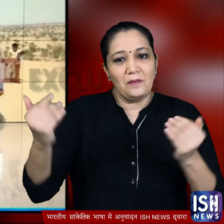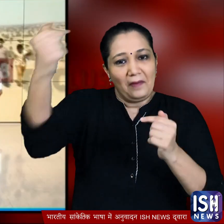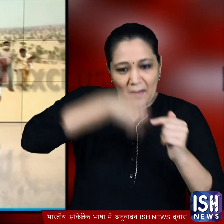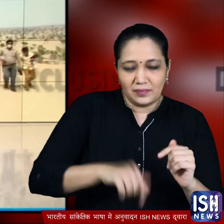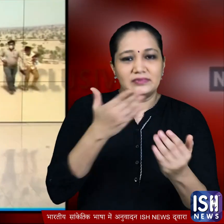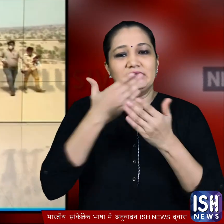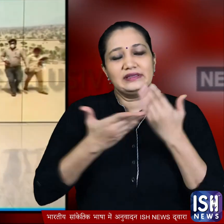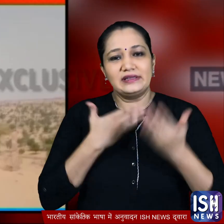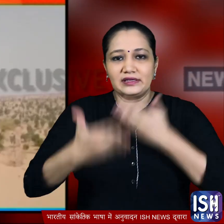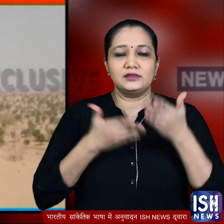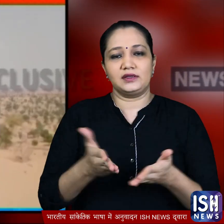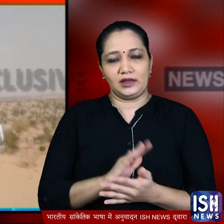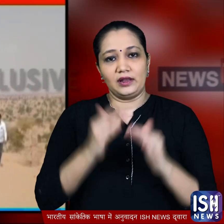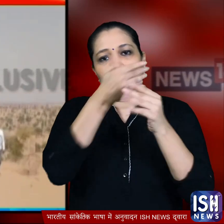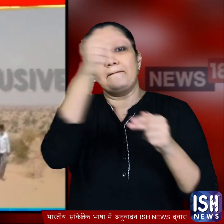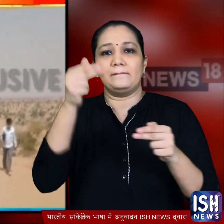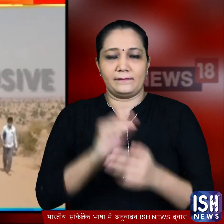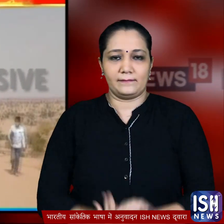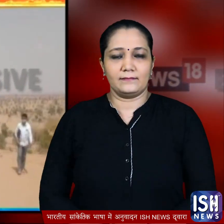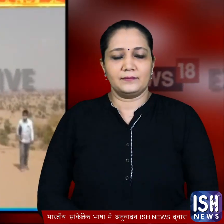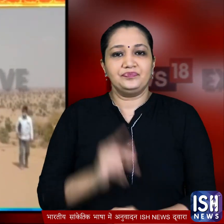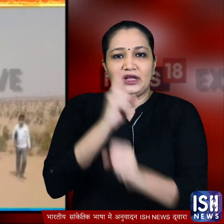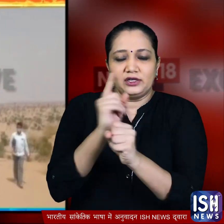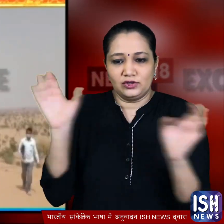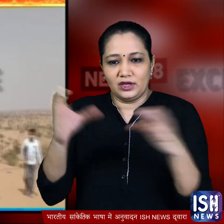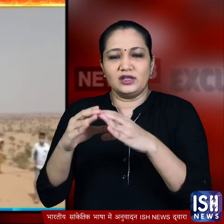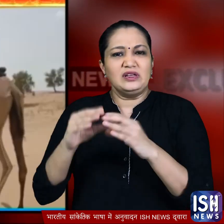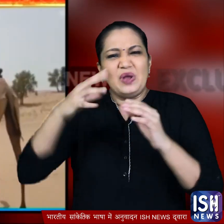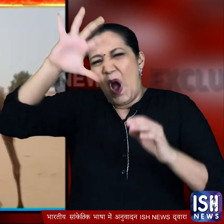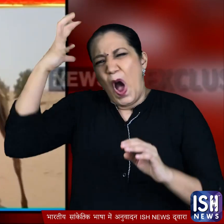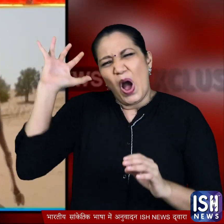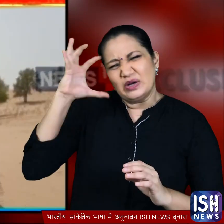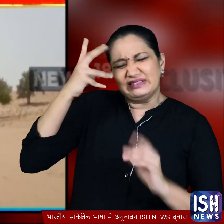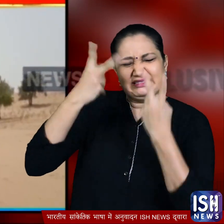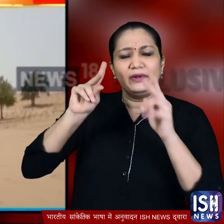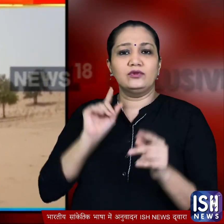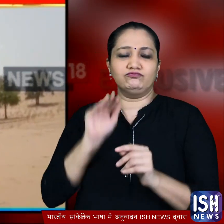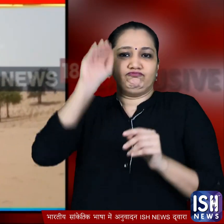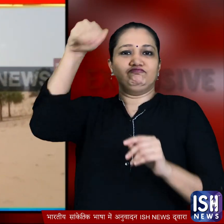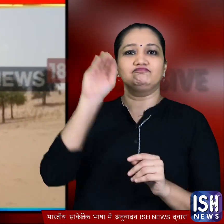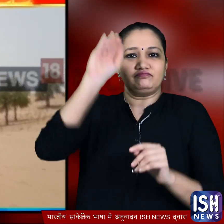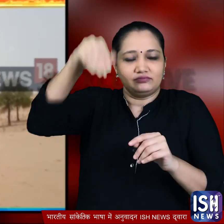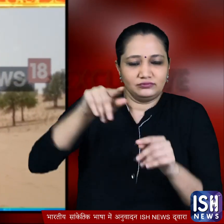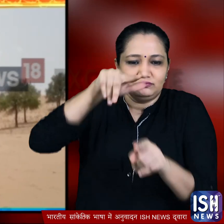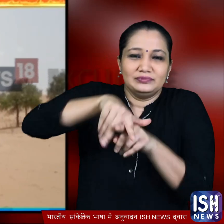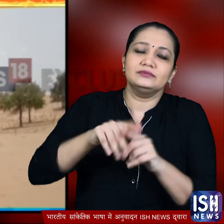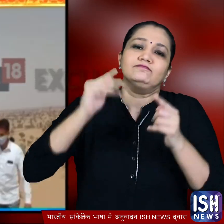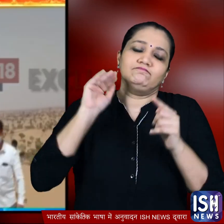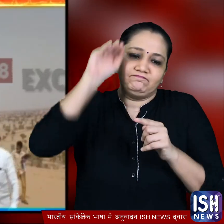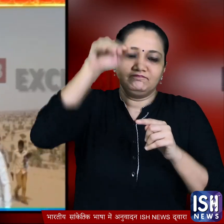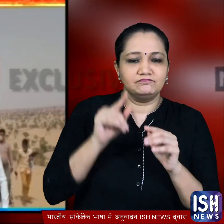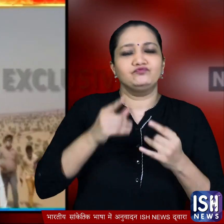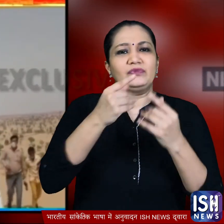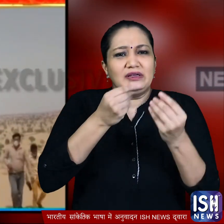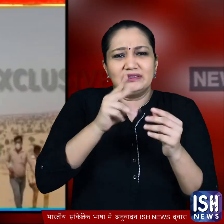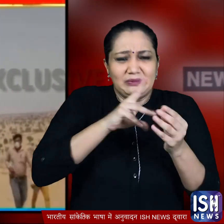नाम दिया गया, जिसके तहत टीचरों की एक टीम झुलसा देने वाली गर्मी में ऊंटों पर बैठकर एक ऐसे गांव में जाती दिखी